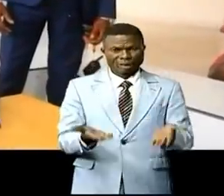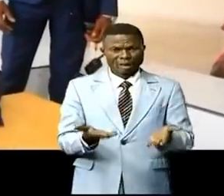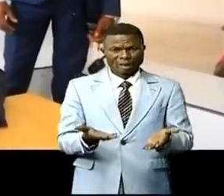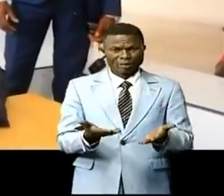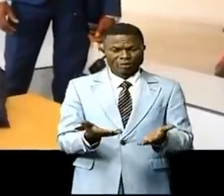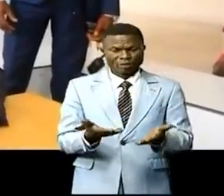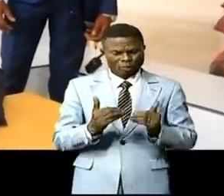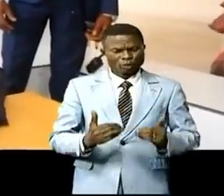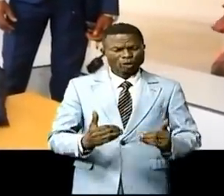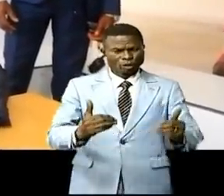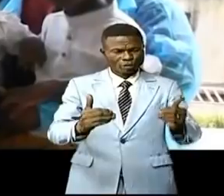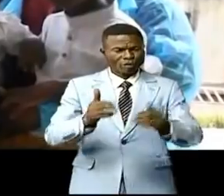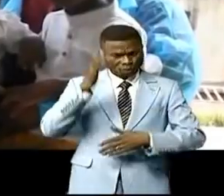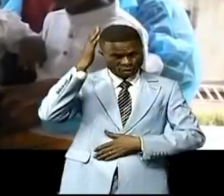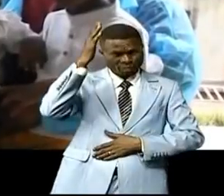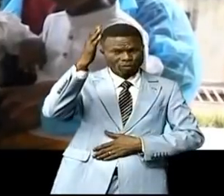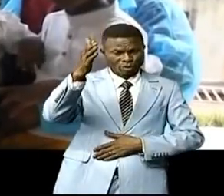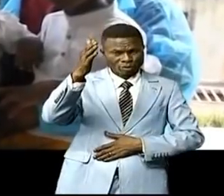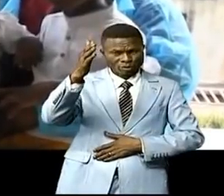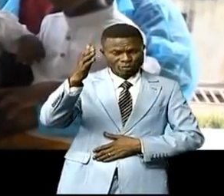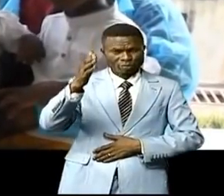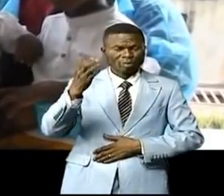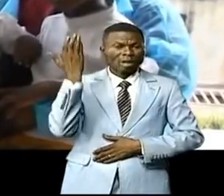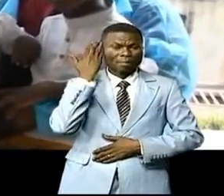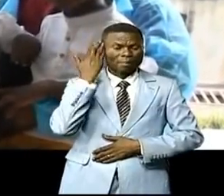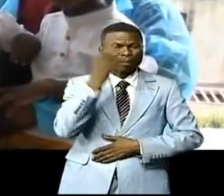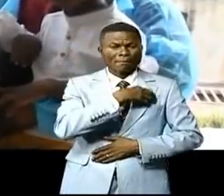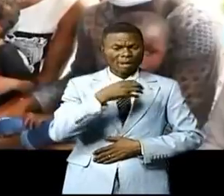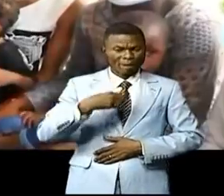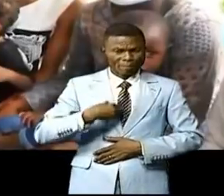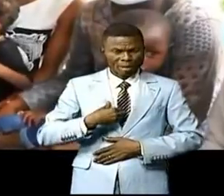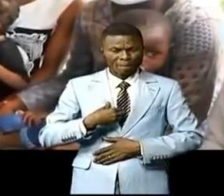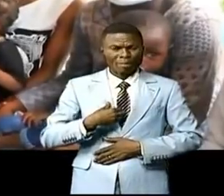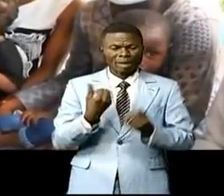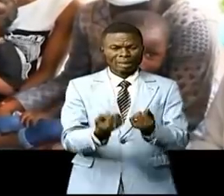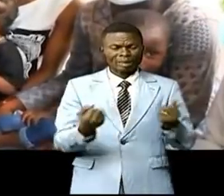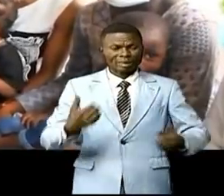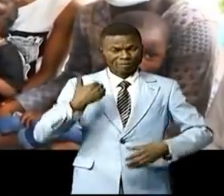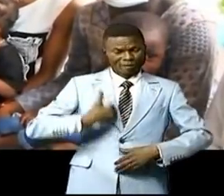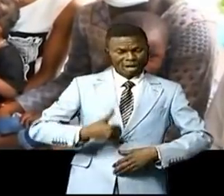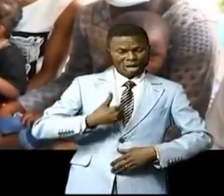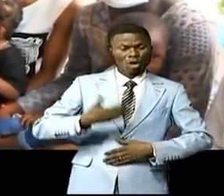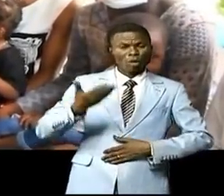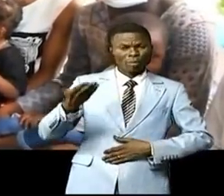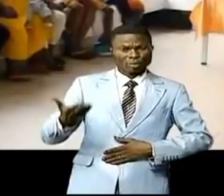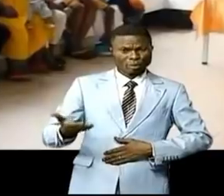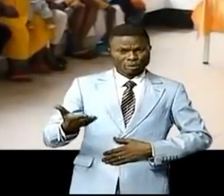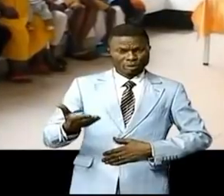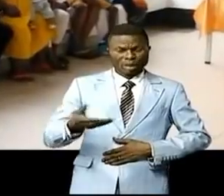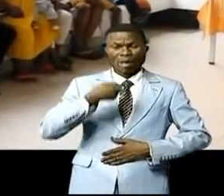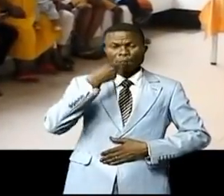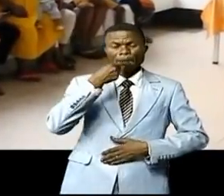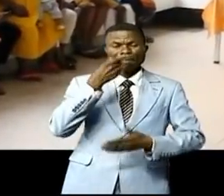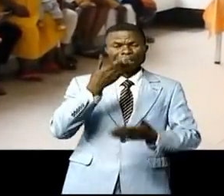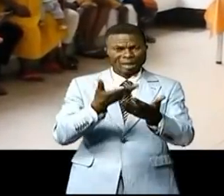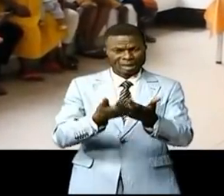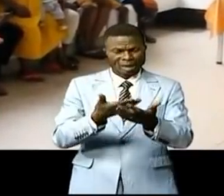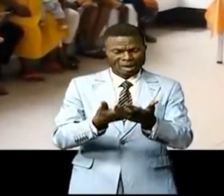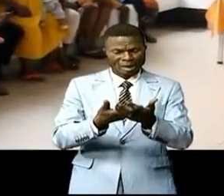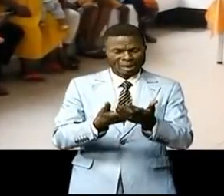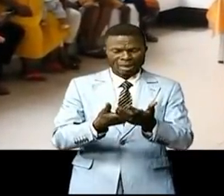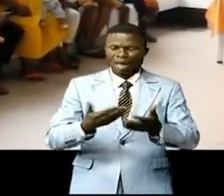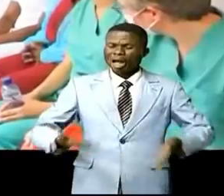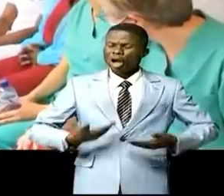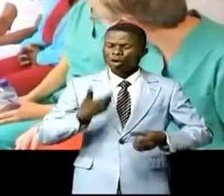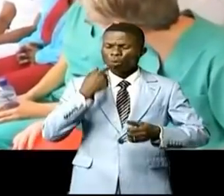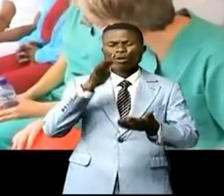qui va continuer également. Les parents dont les enfants ont bénéficié gratuitement de cette opération ont aussi exprimé leur vif